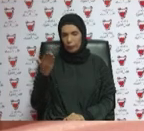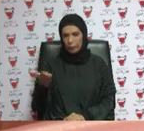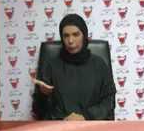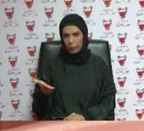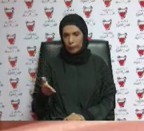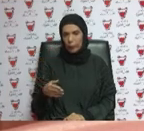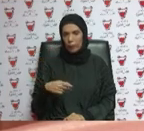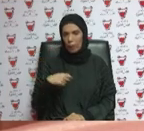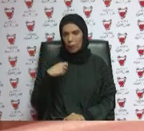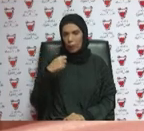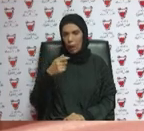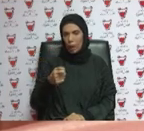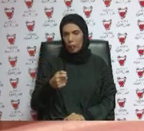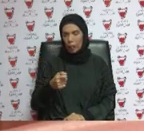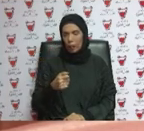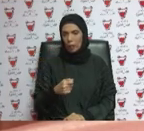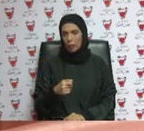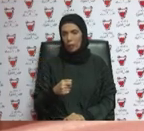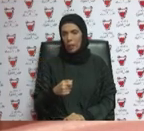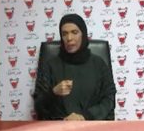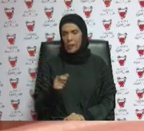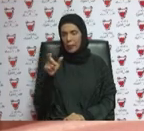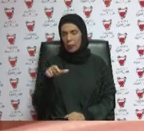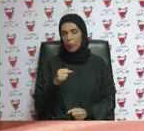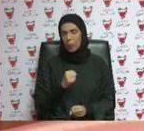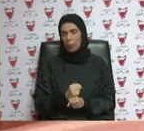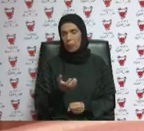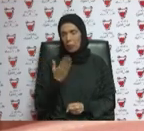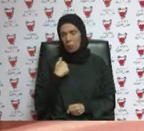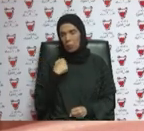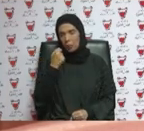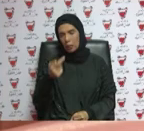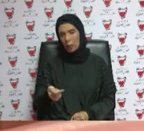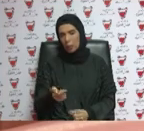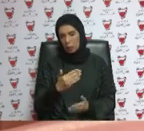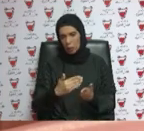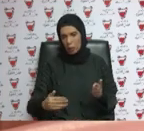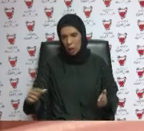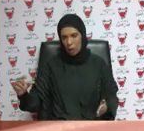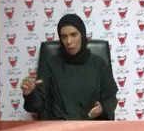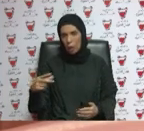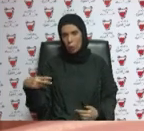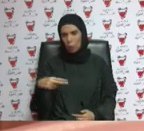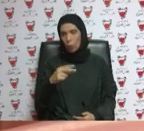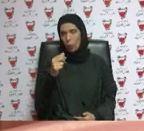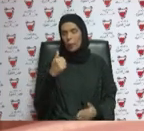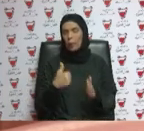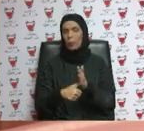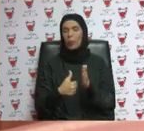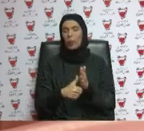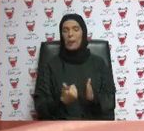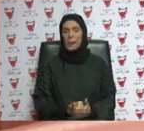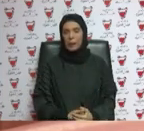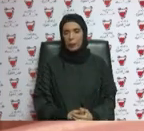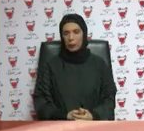تسدد ويعجز رب العامل عن السداد الجزء المستحق عليه، وأيضا رب العمل